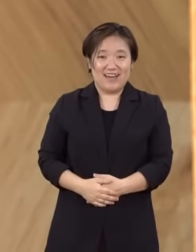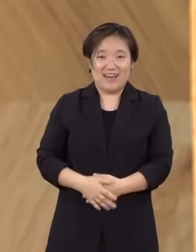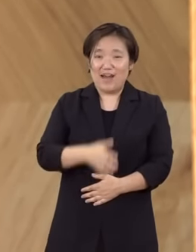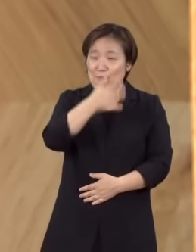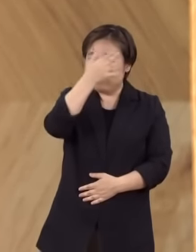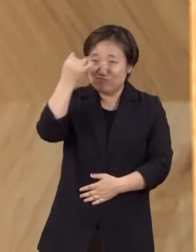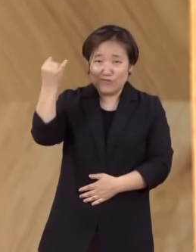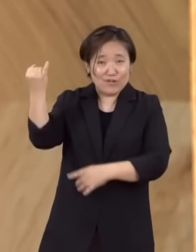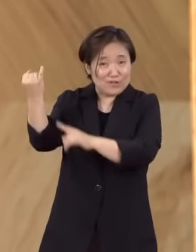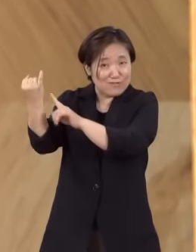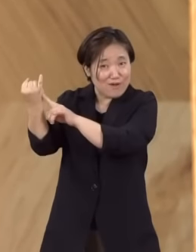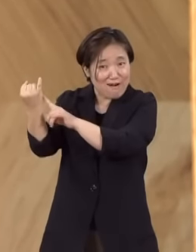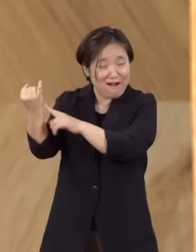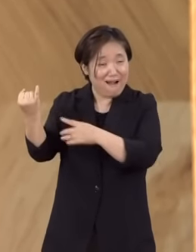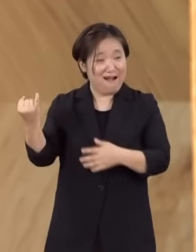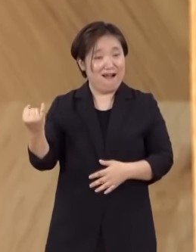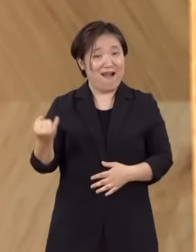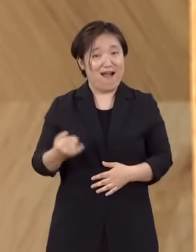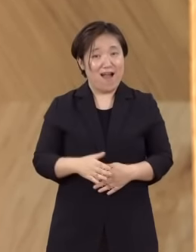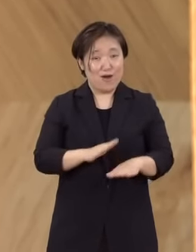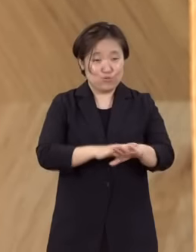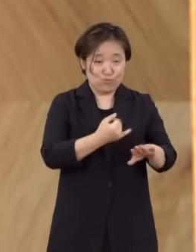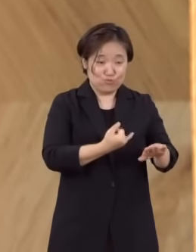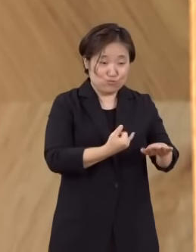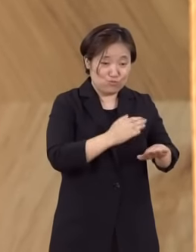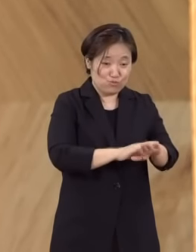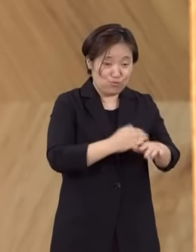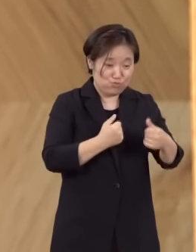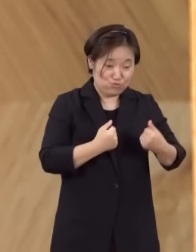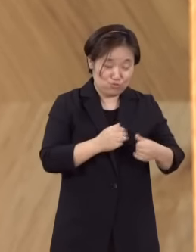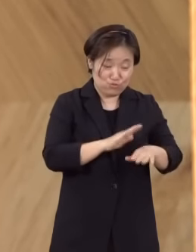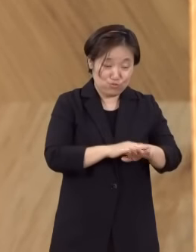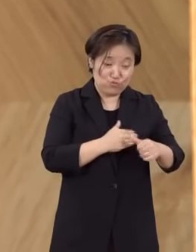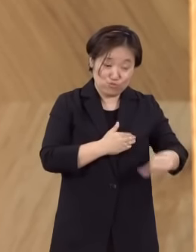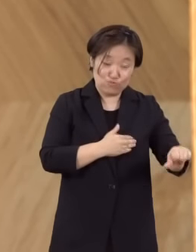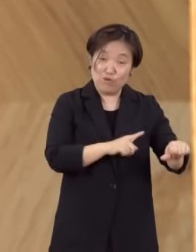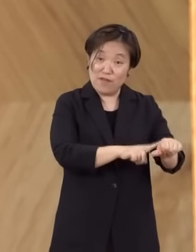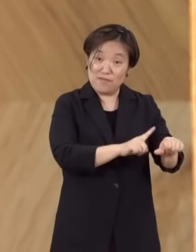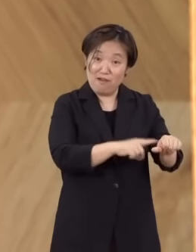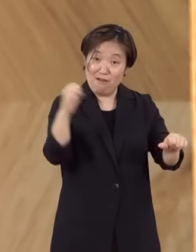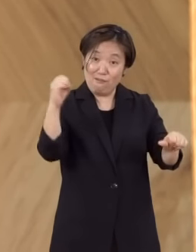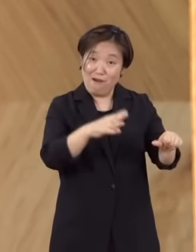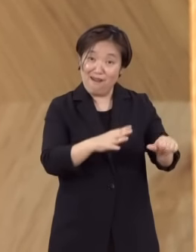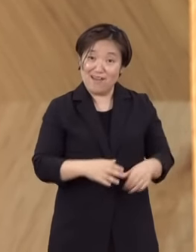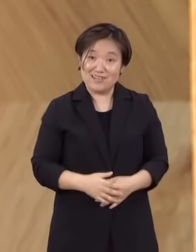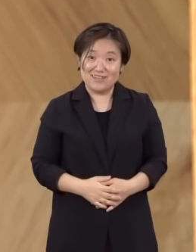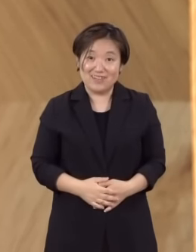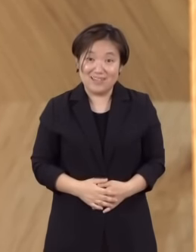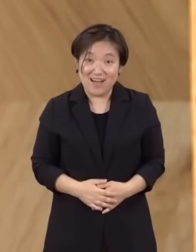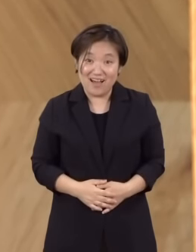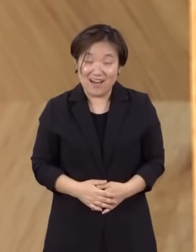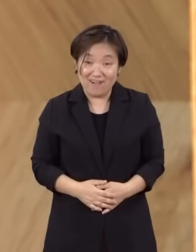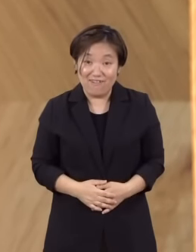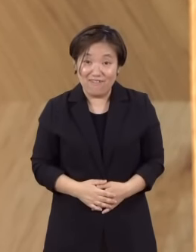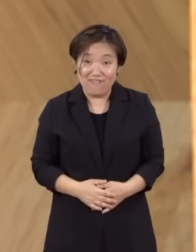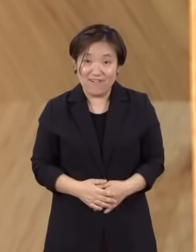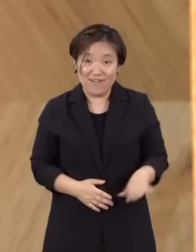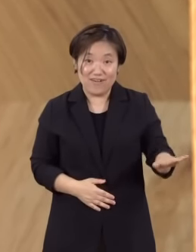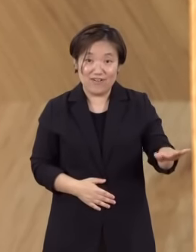있던 자기 초등학생이었던 자기 시절에 외할머니께서 어 초등학생이었던 자기한테